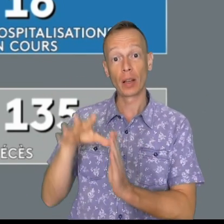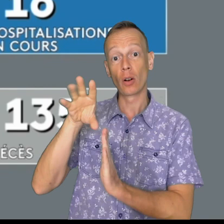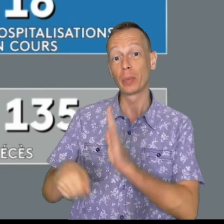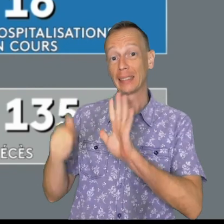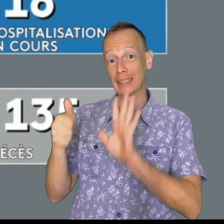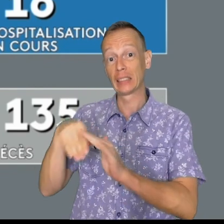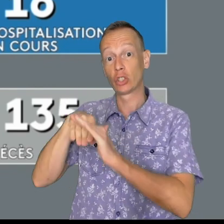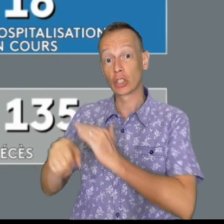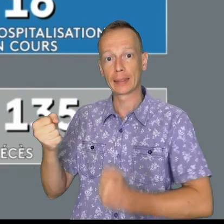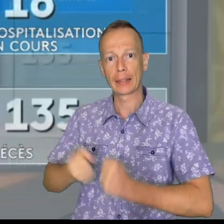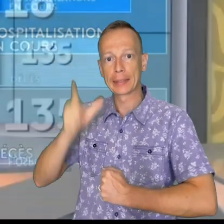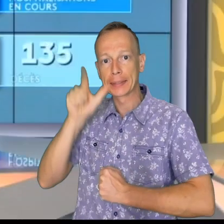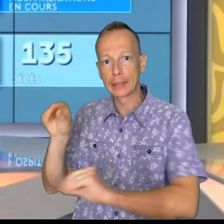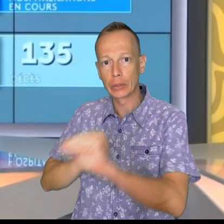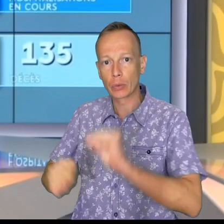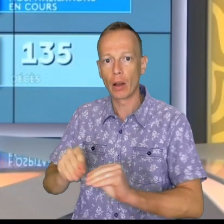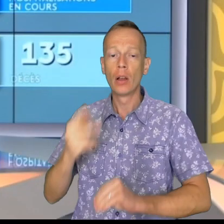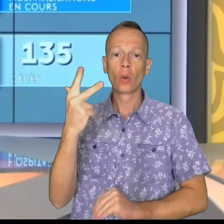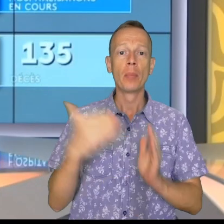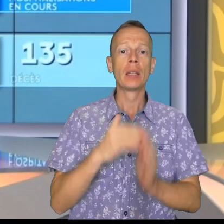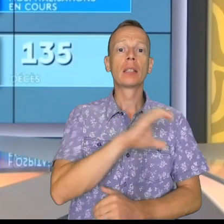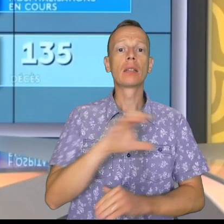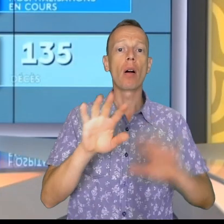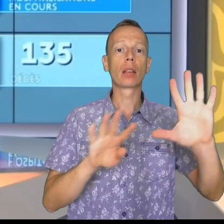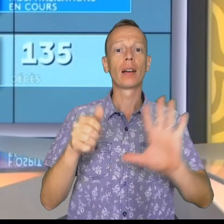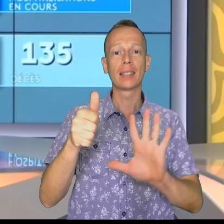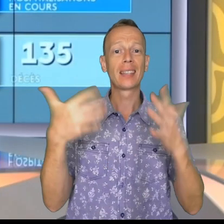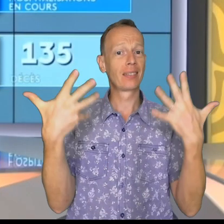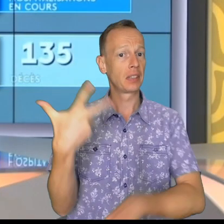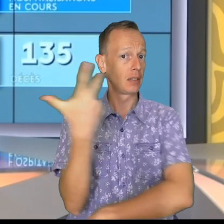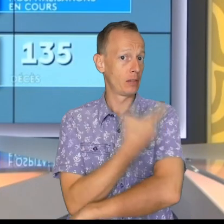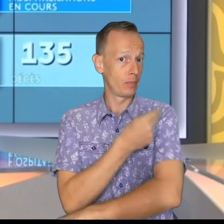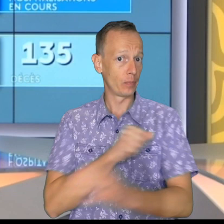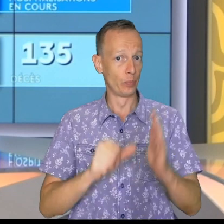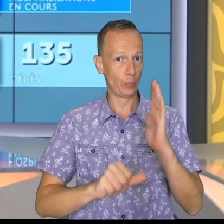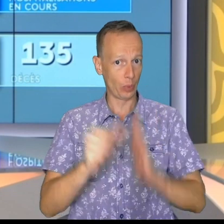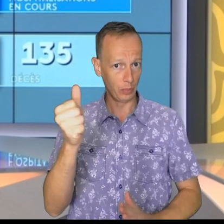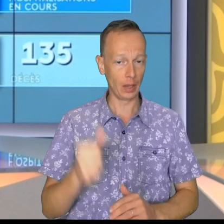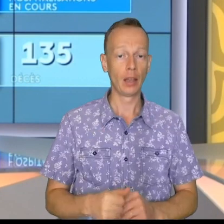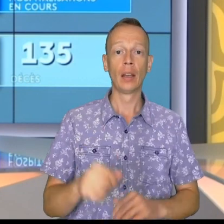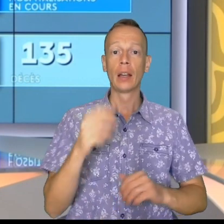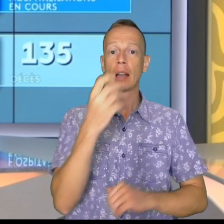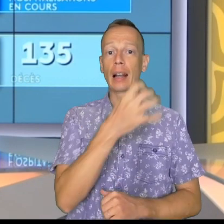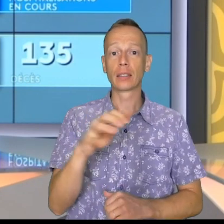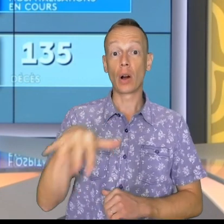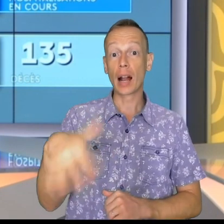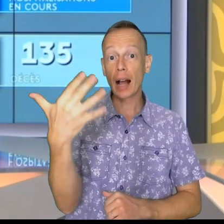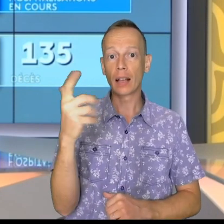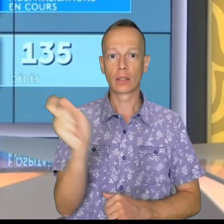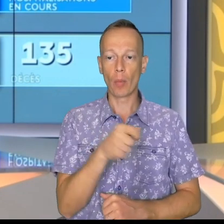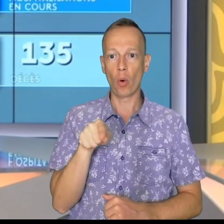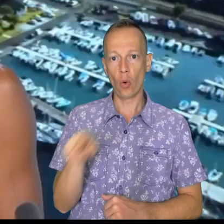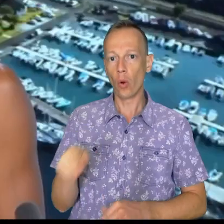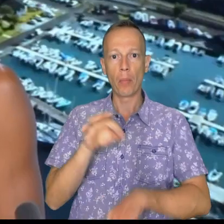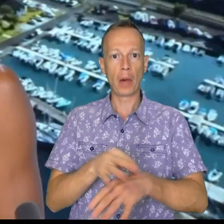en réanimation. 3196 personnes ont reçu à ce jour leur première dose de vaccin. 415 sont